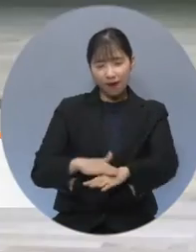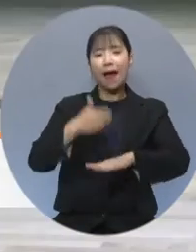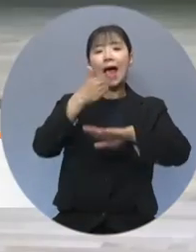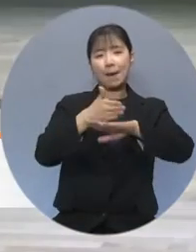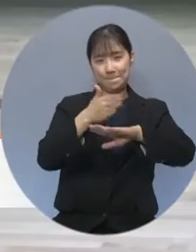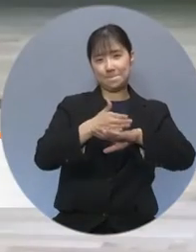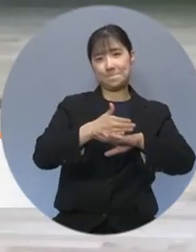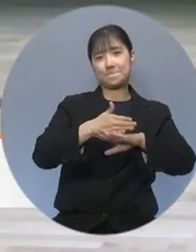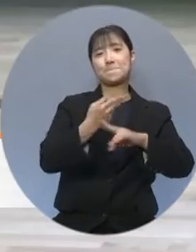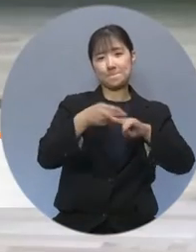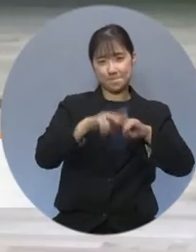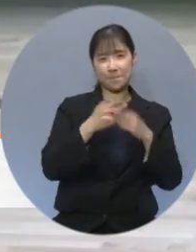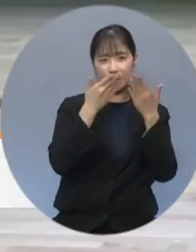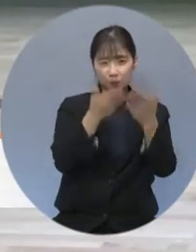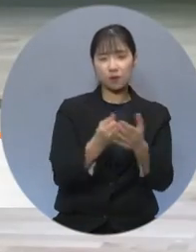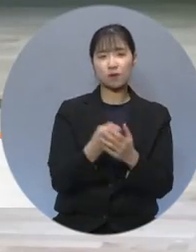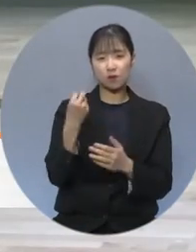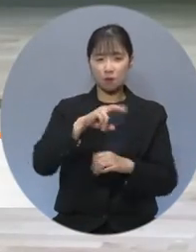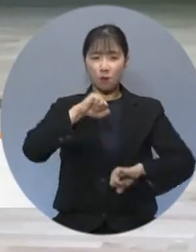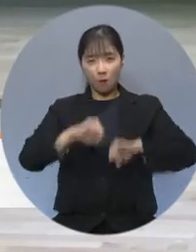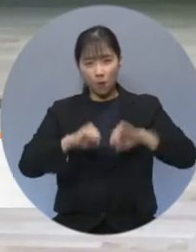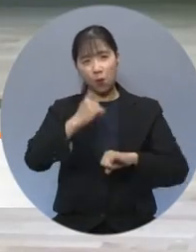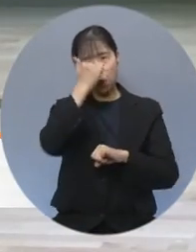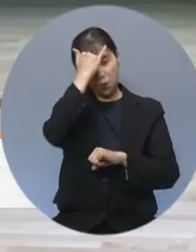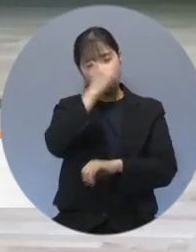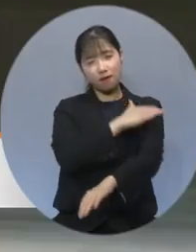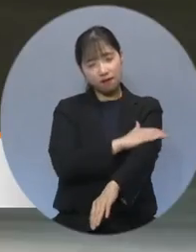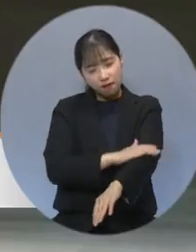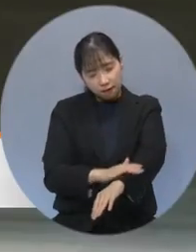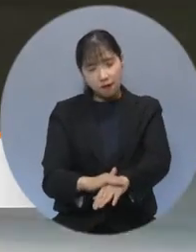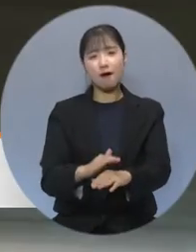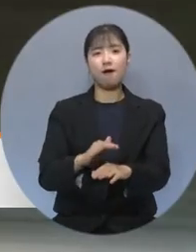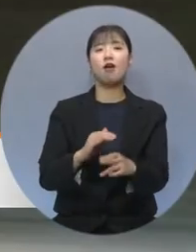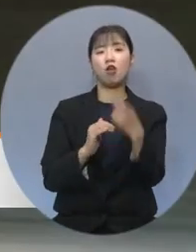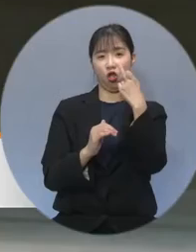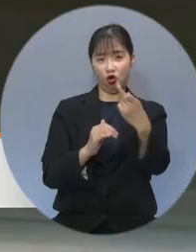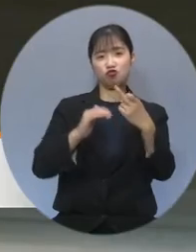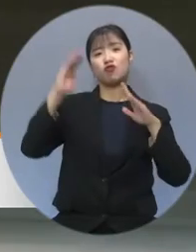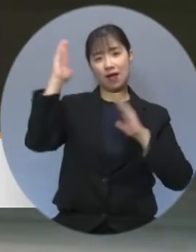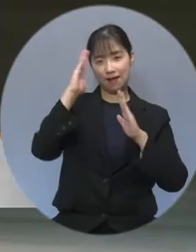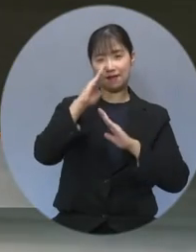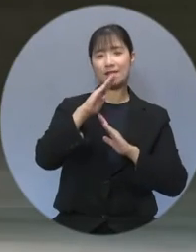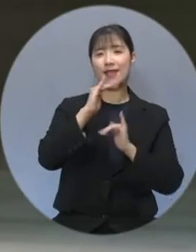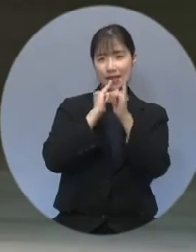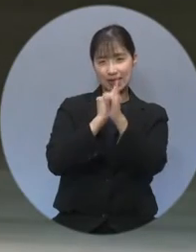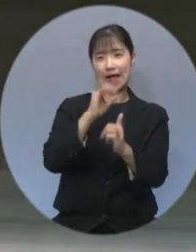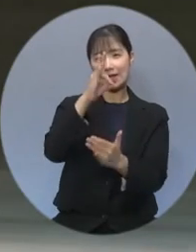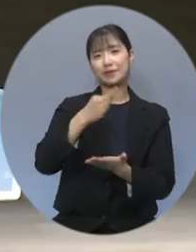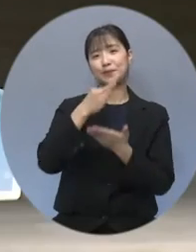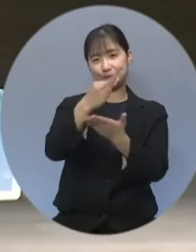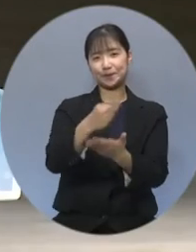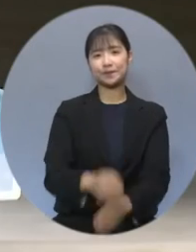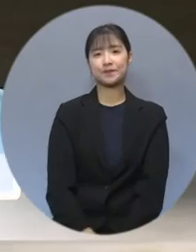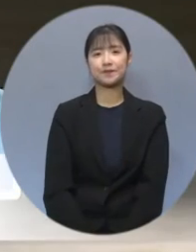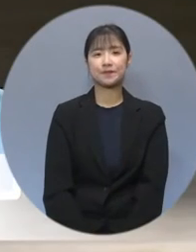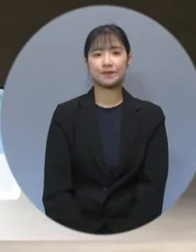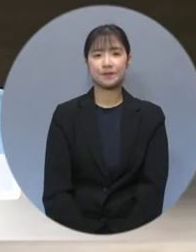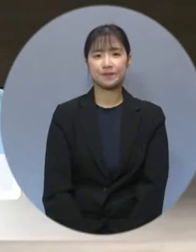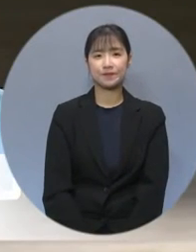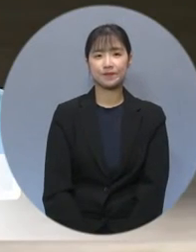감사패를, 또한 투명이 바르고 타의 모범이 되는 학생 12명에게는 장학금이 전달됐습니다.